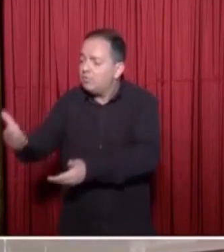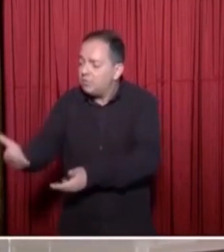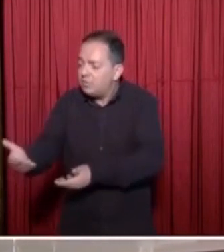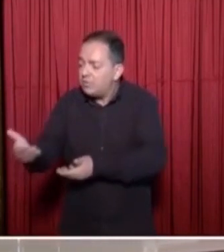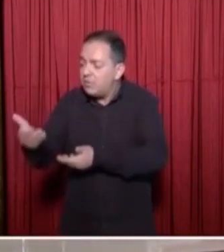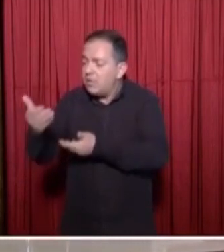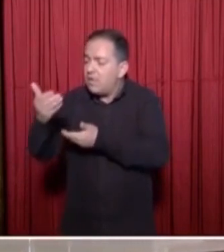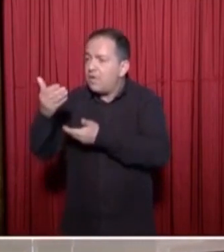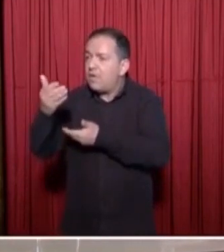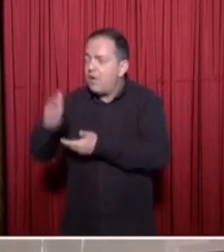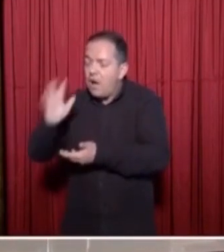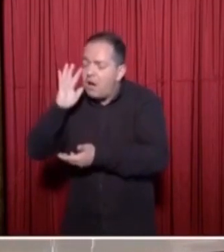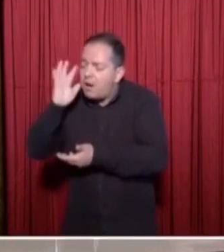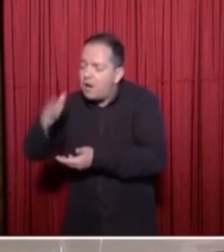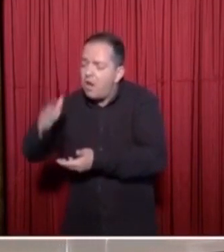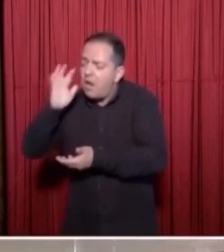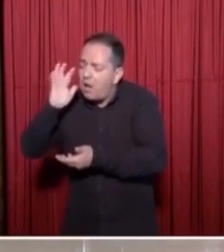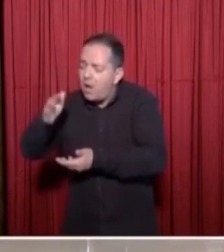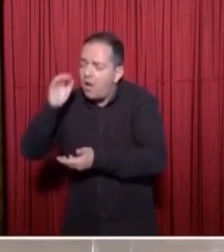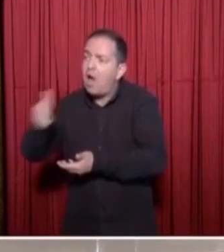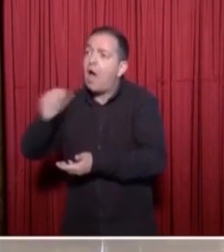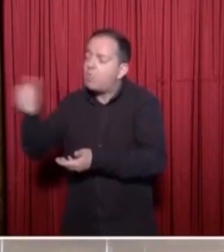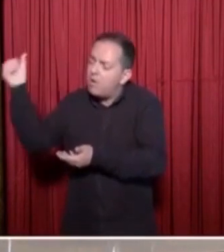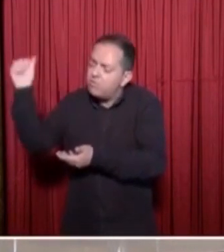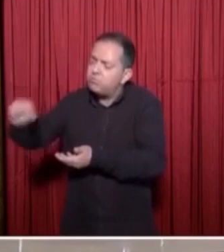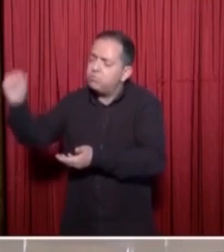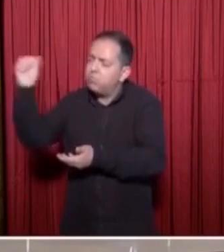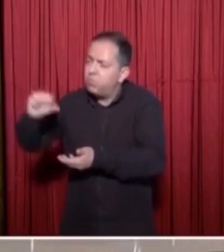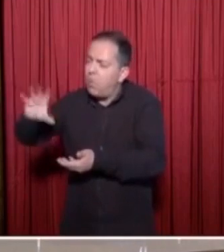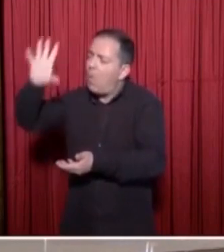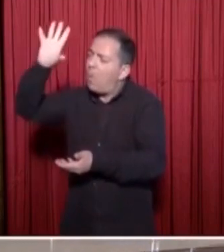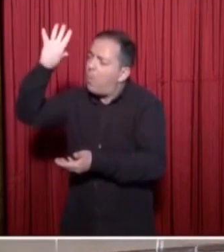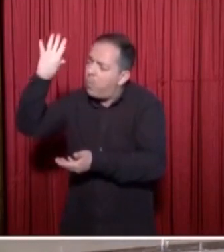κατά καινούσα σου, όσοι